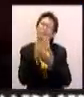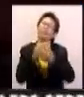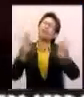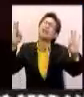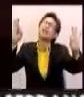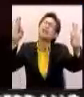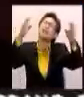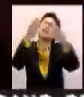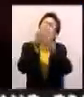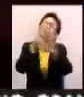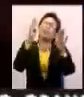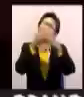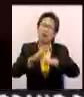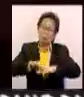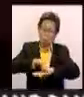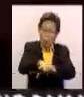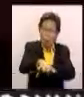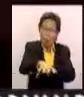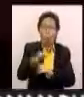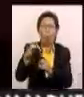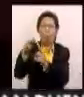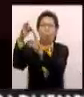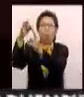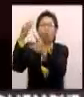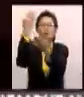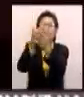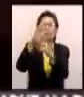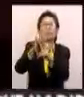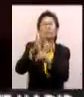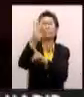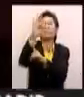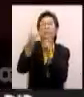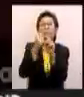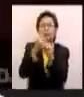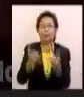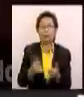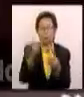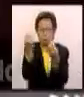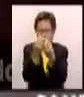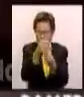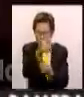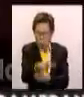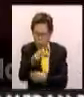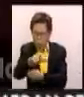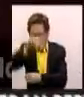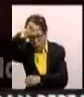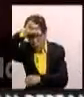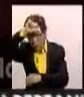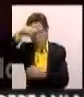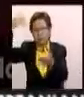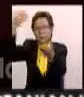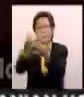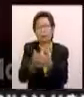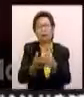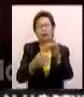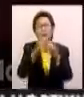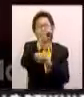menjadi transmisi utama. Setakat September tahun ini, bilangan penghidap HIV/AIDS mencecah